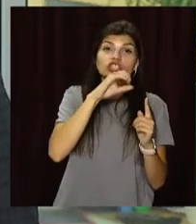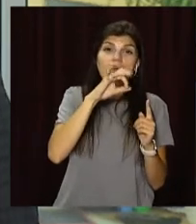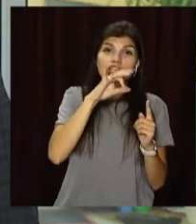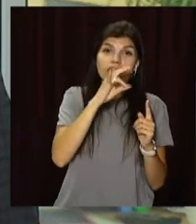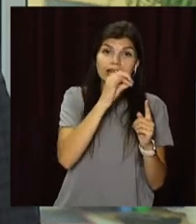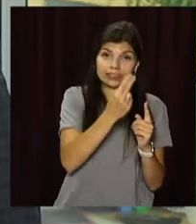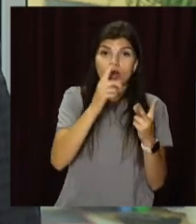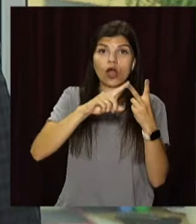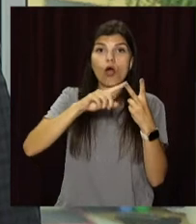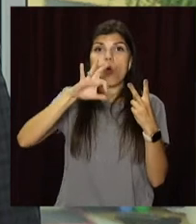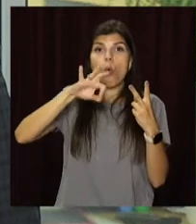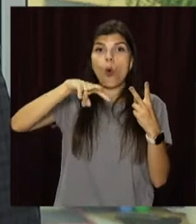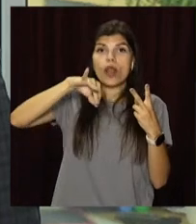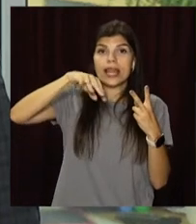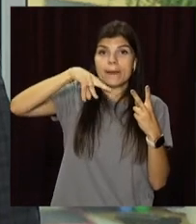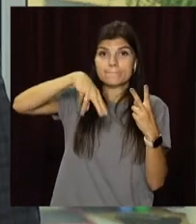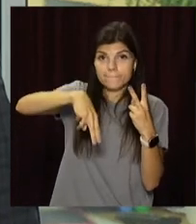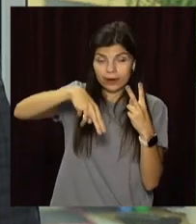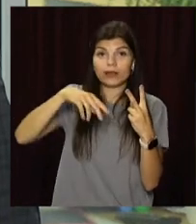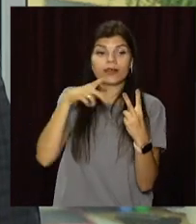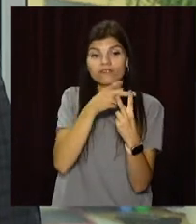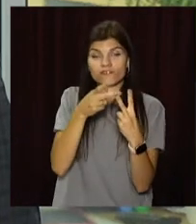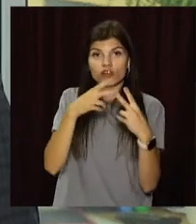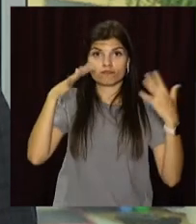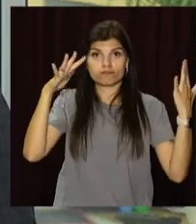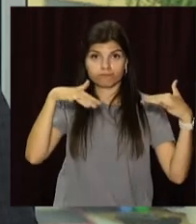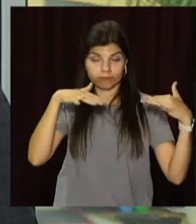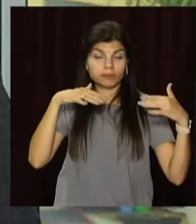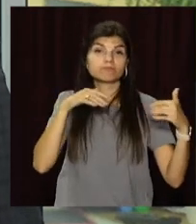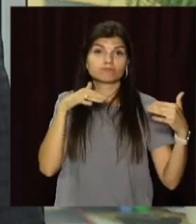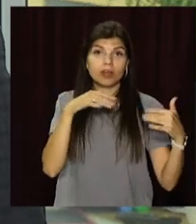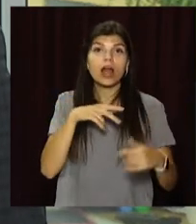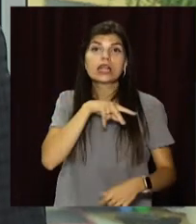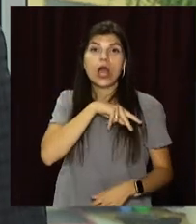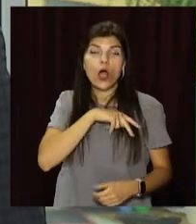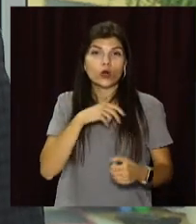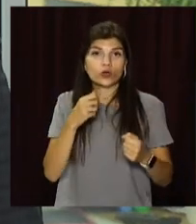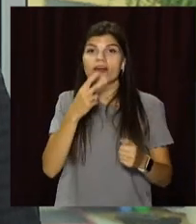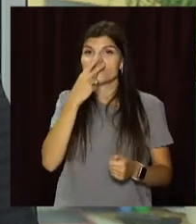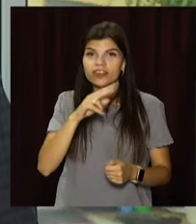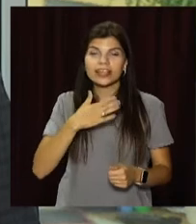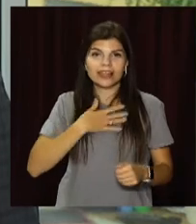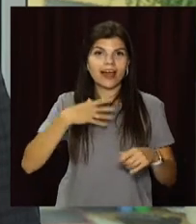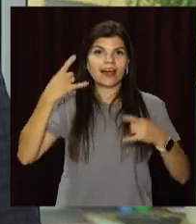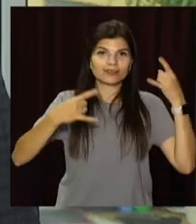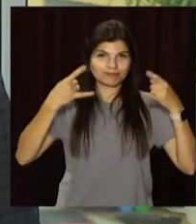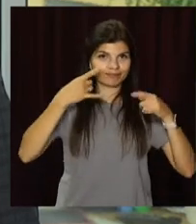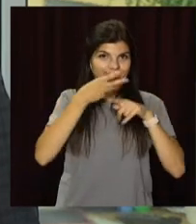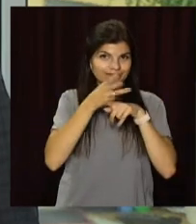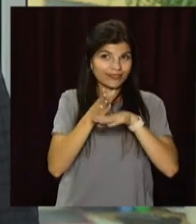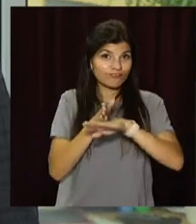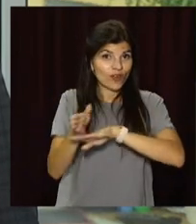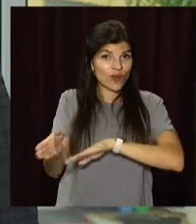Для першого ці змагання стали одночасно і дебютом, і тріумфом. Нагородження спортсменів бачила і знімальна група «Відкритого».